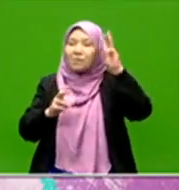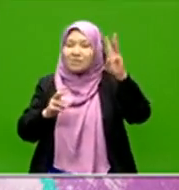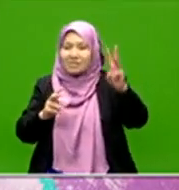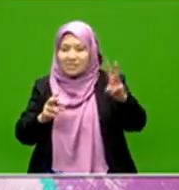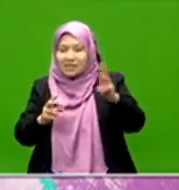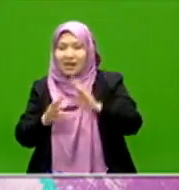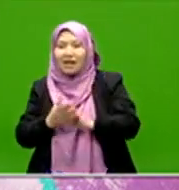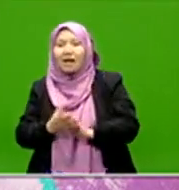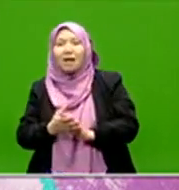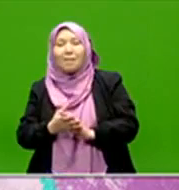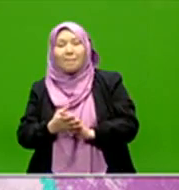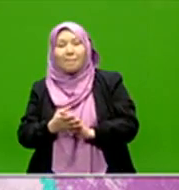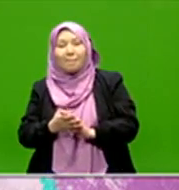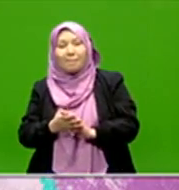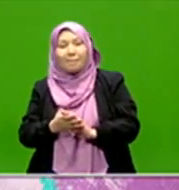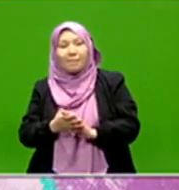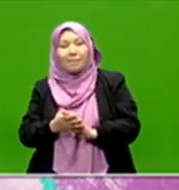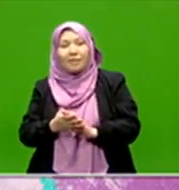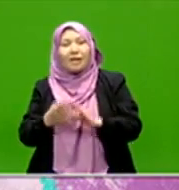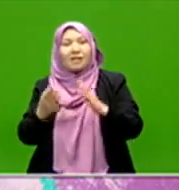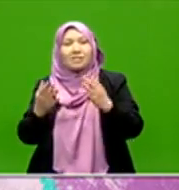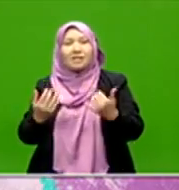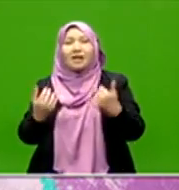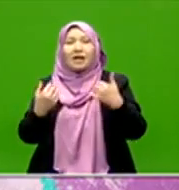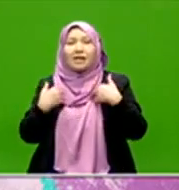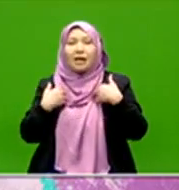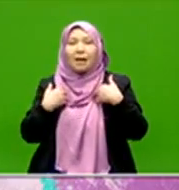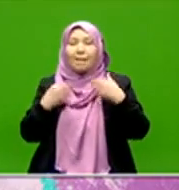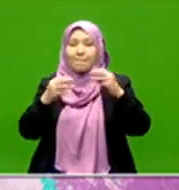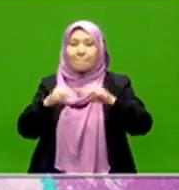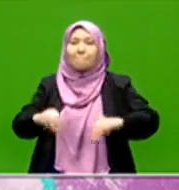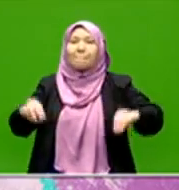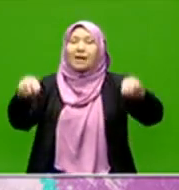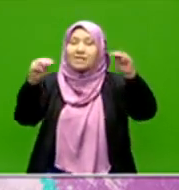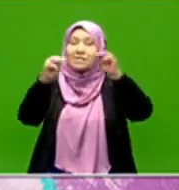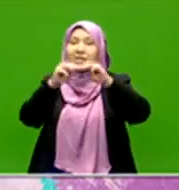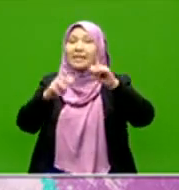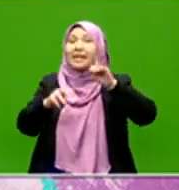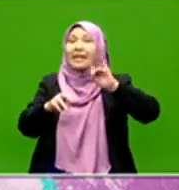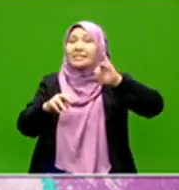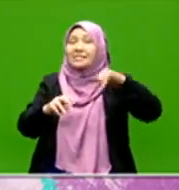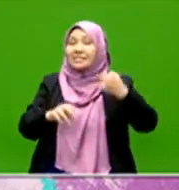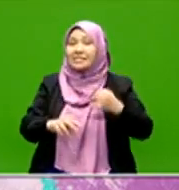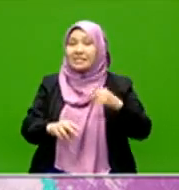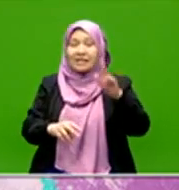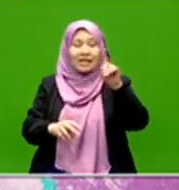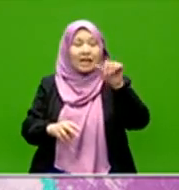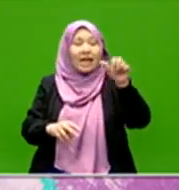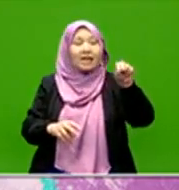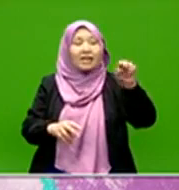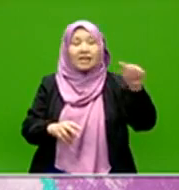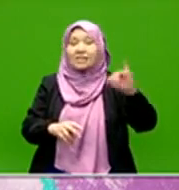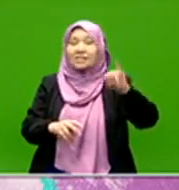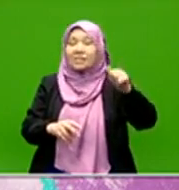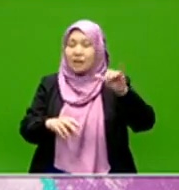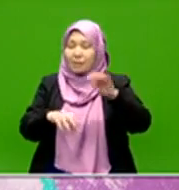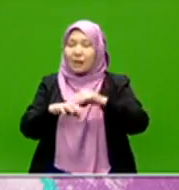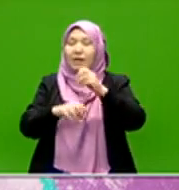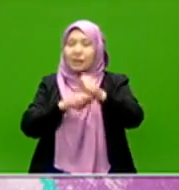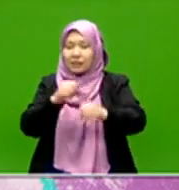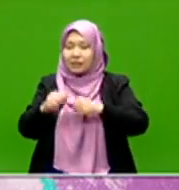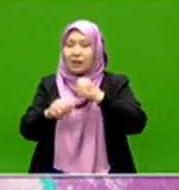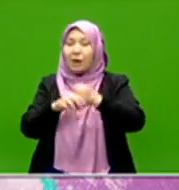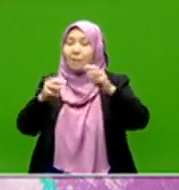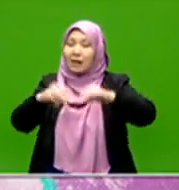tu? Sekarang berada di Masjid Al-Hidayah Kelana Jaya. Yang mana pada tahun ini pihak